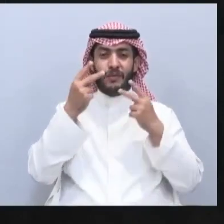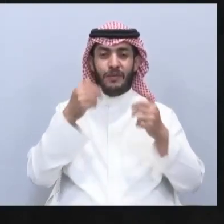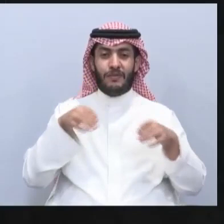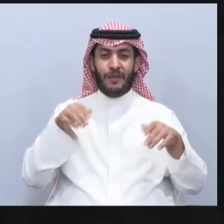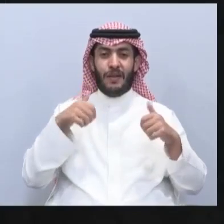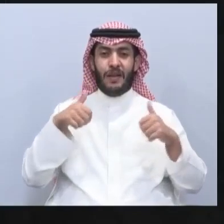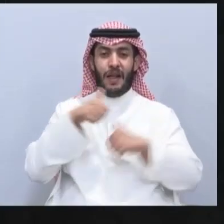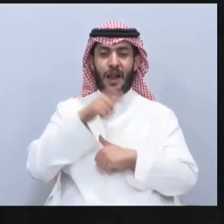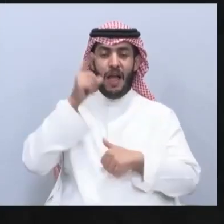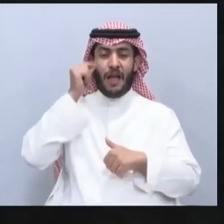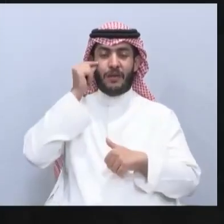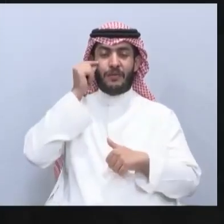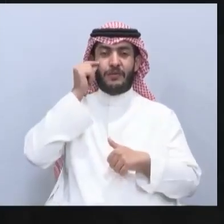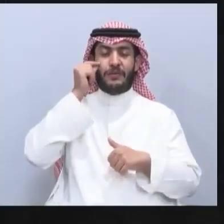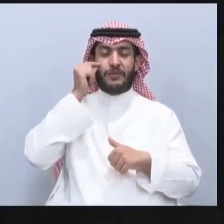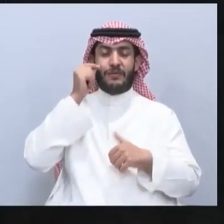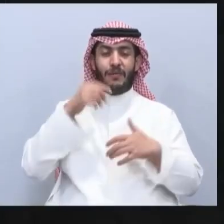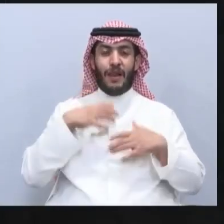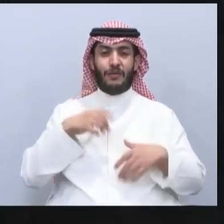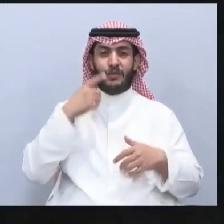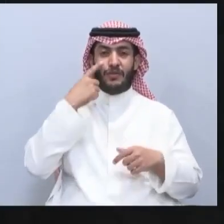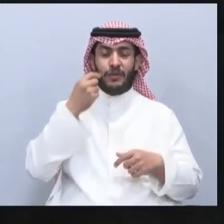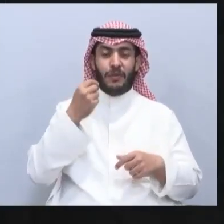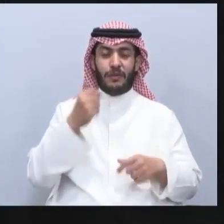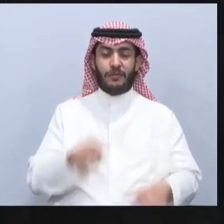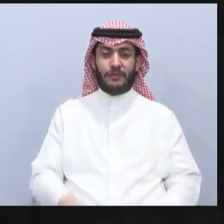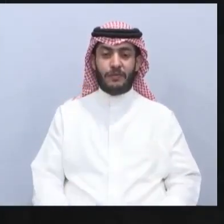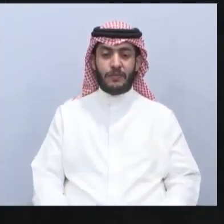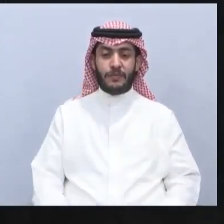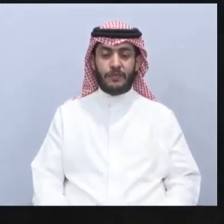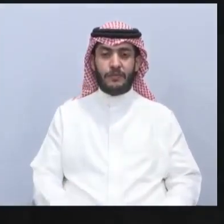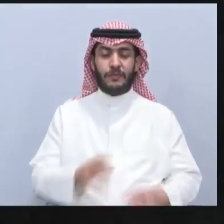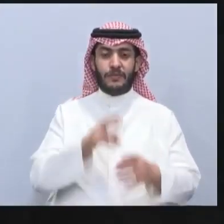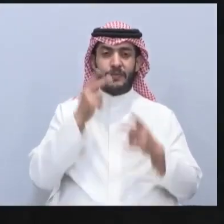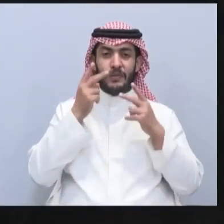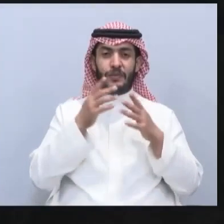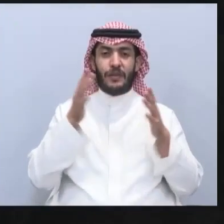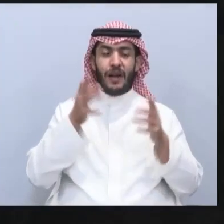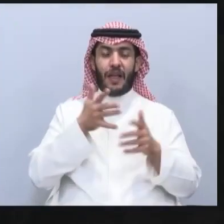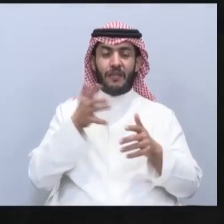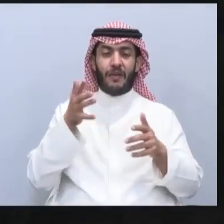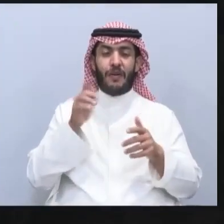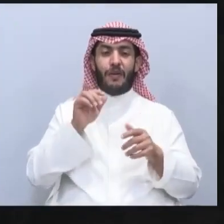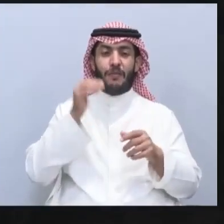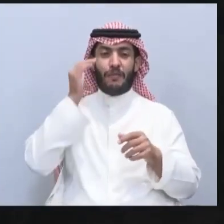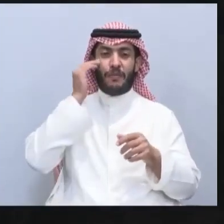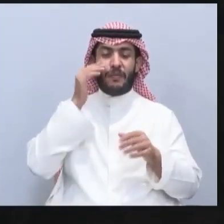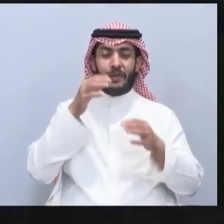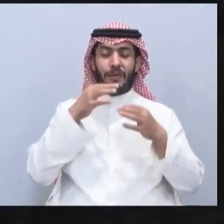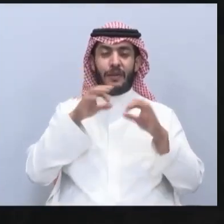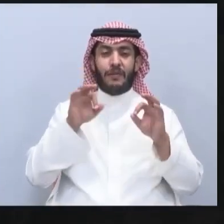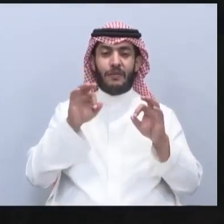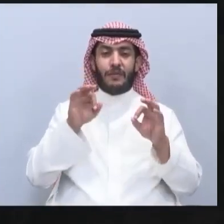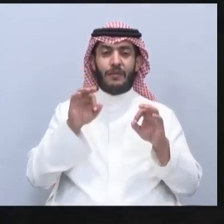البشت ويلبسون ملابس الجميله كذلك نشاهد ما شاء الله الاطفال والبنات الجميع